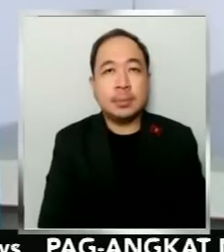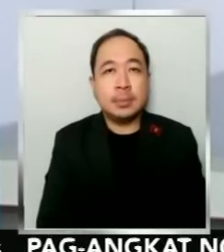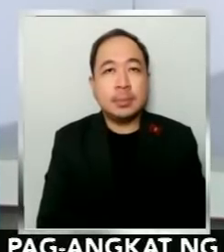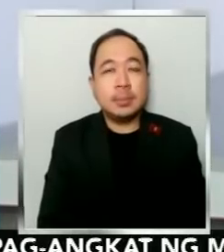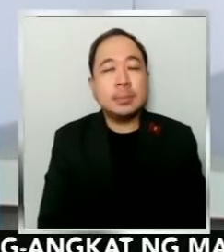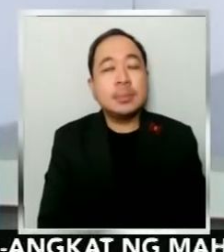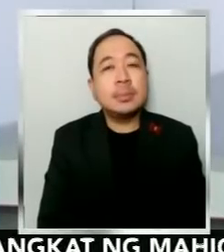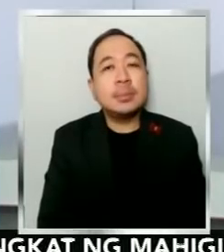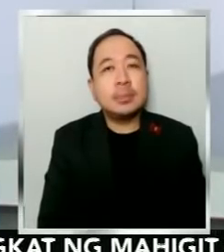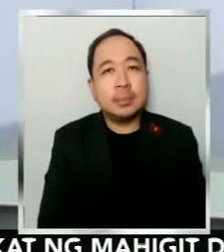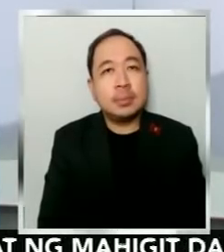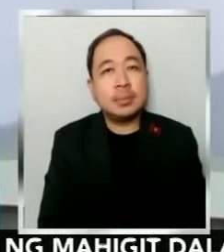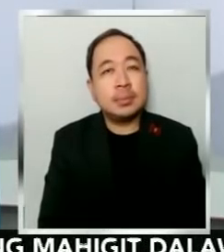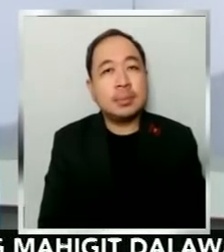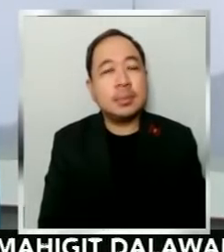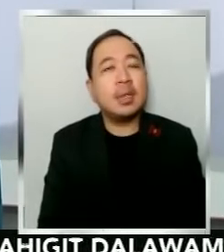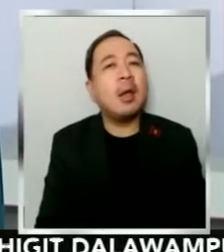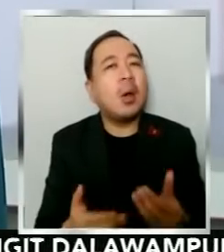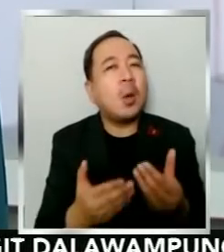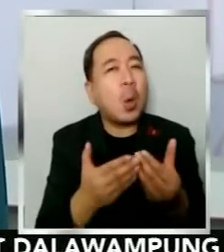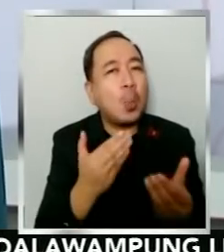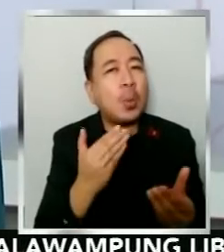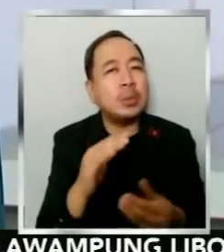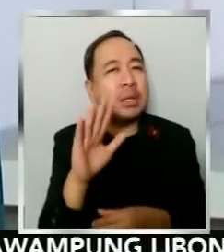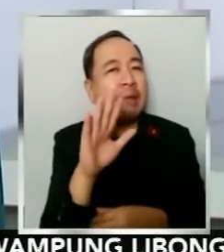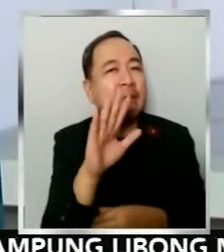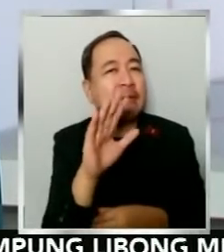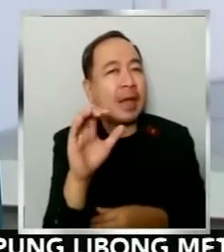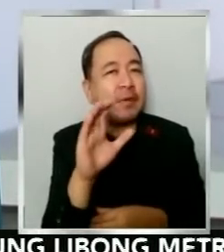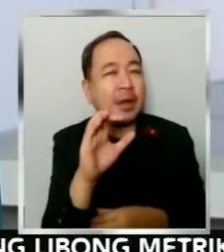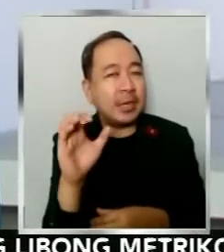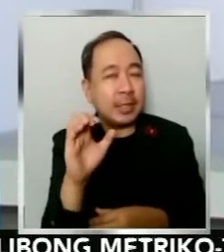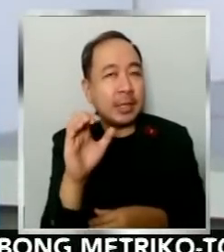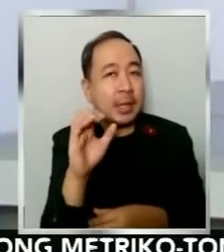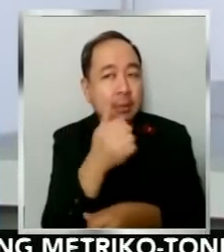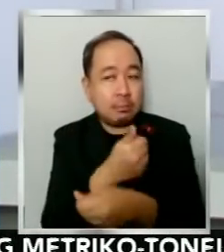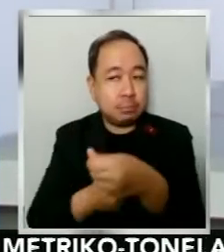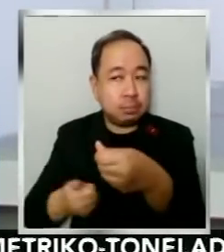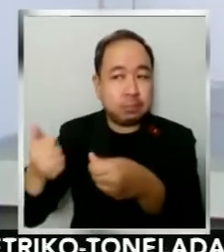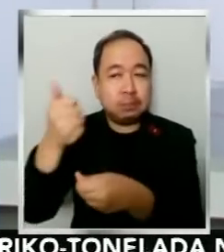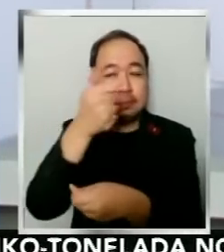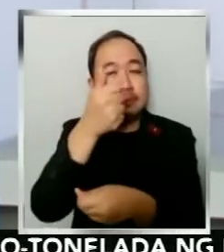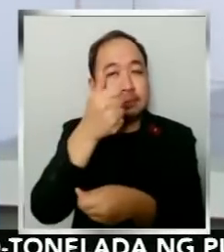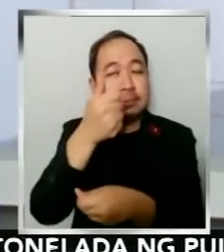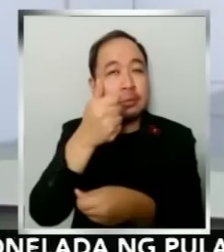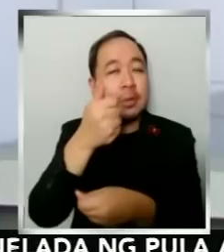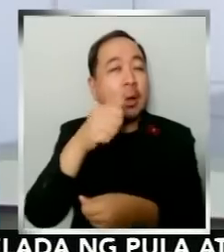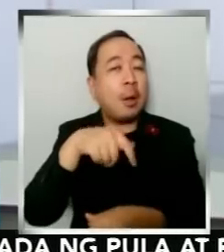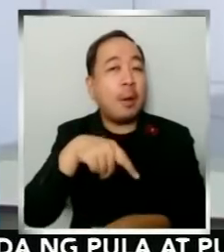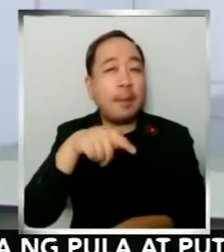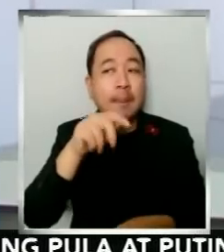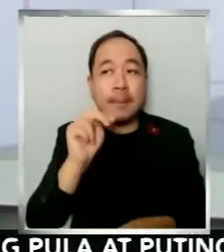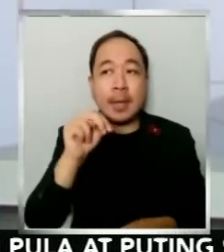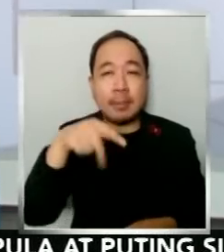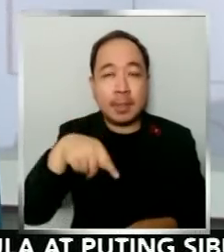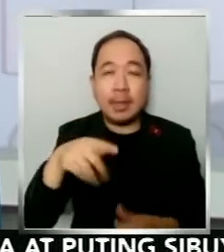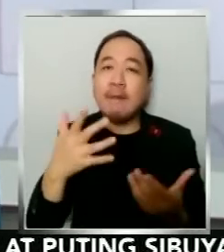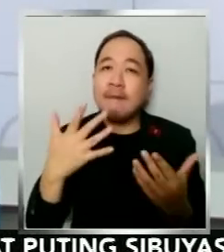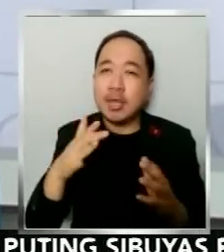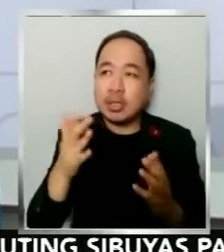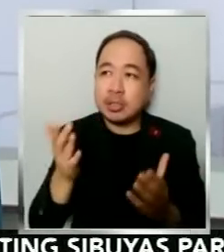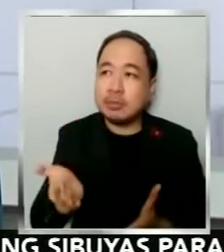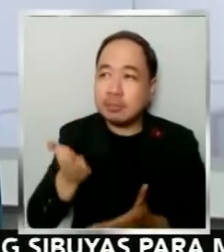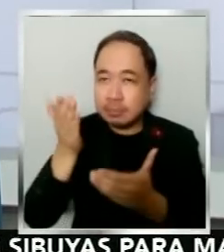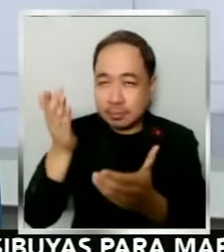Umakyat na sa mahigit 500 matataas na opisyal ng PNP ang nagsumite ng courtesy